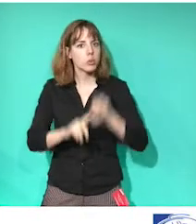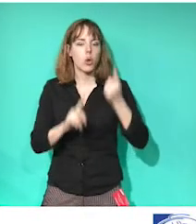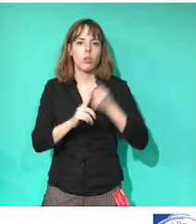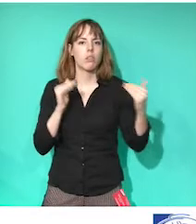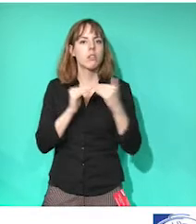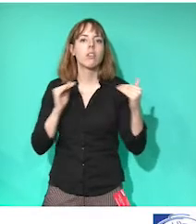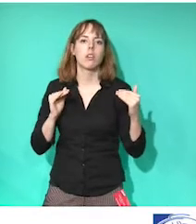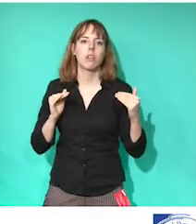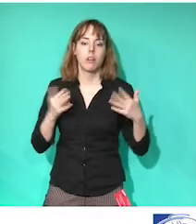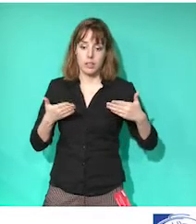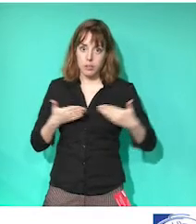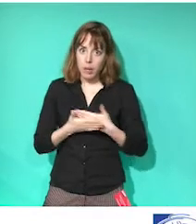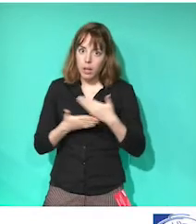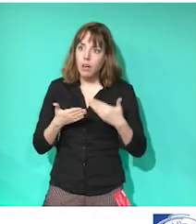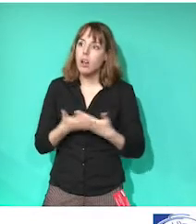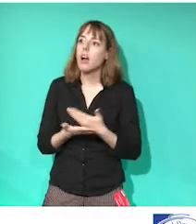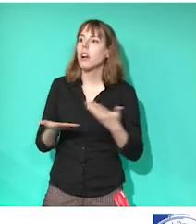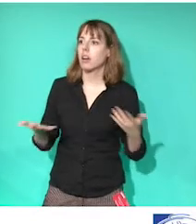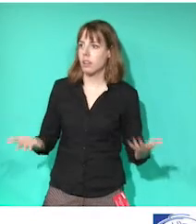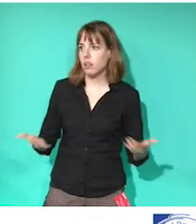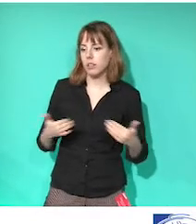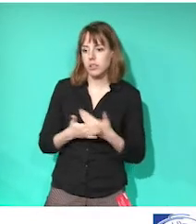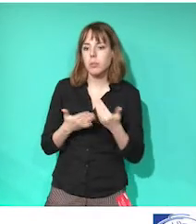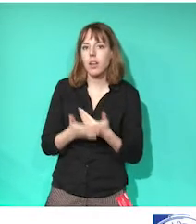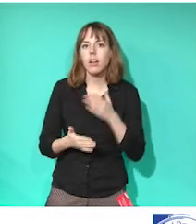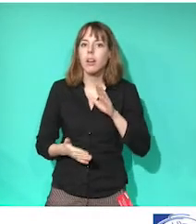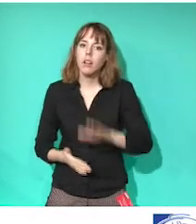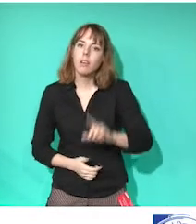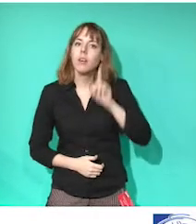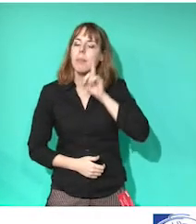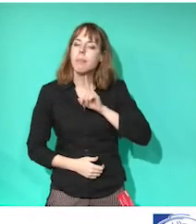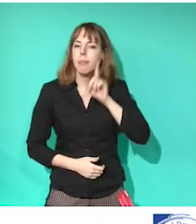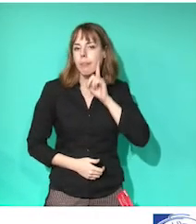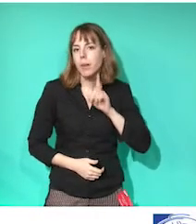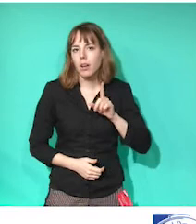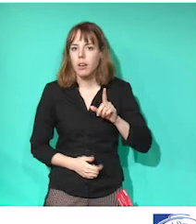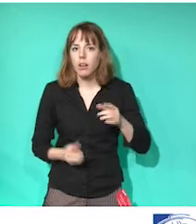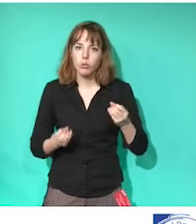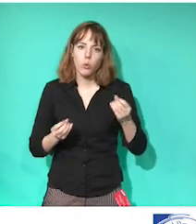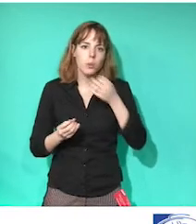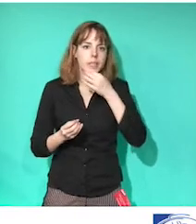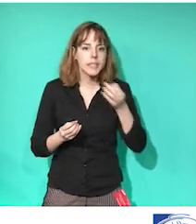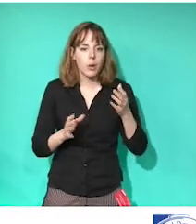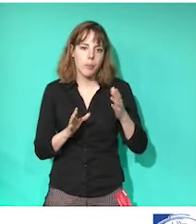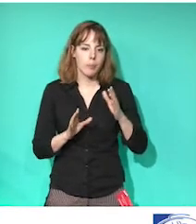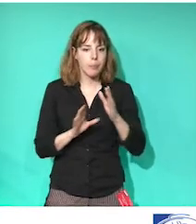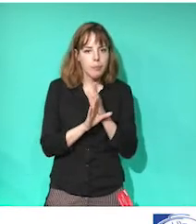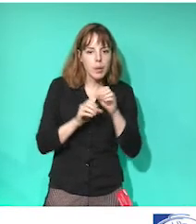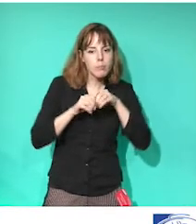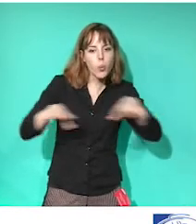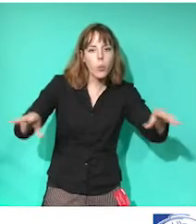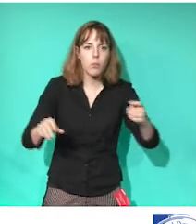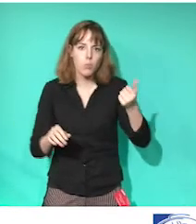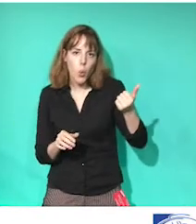le cinéma, quand on parle de cinéma entre guillemets féminin, dont on dit toujours qu'il est un peu confidentiel et intimiste, il